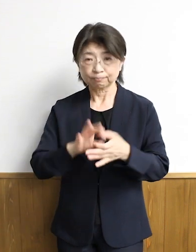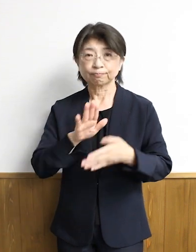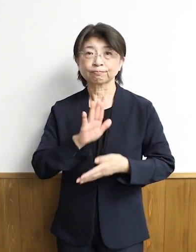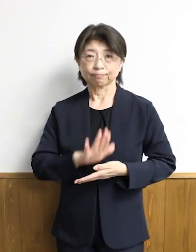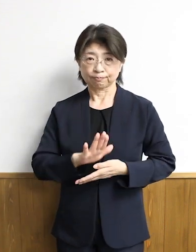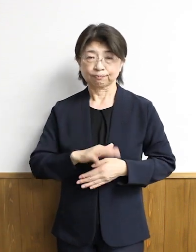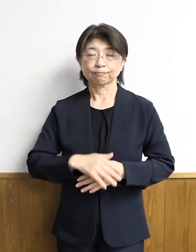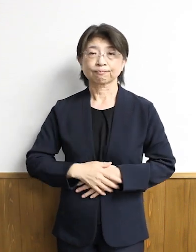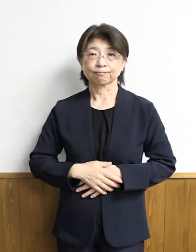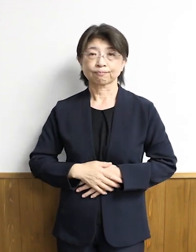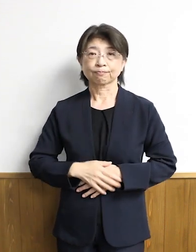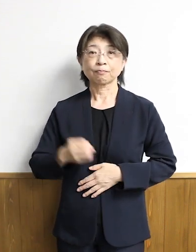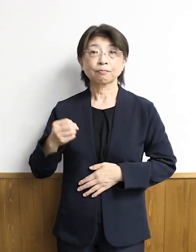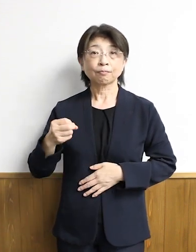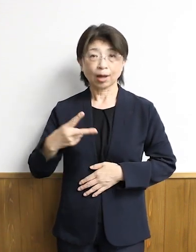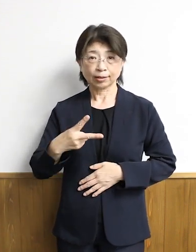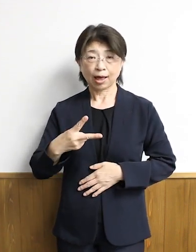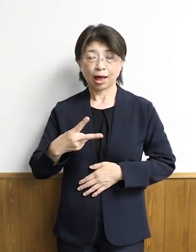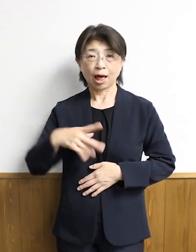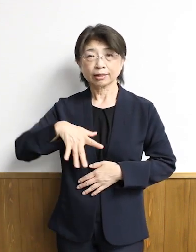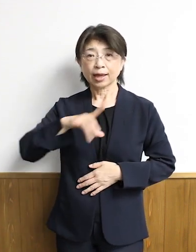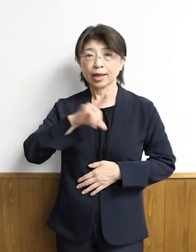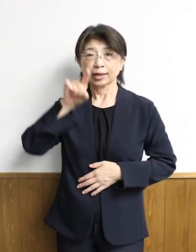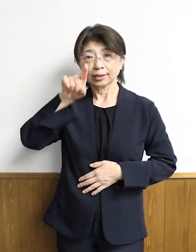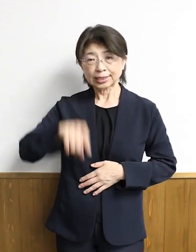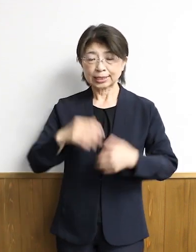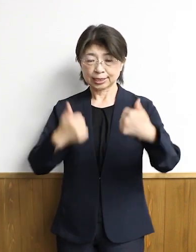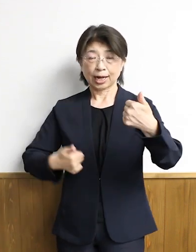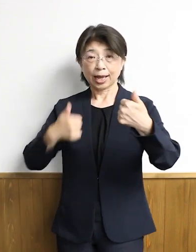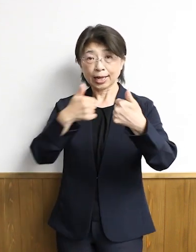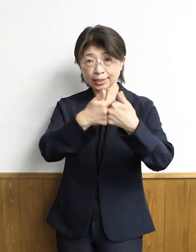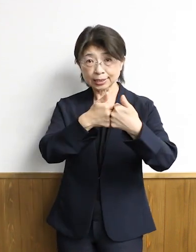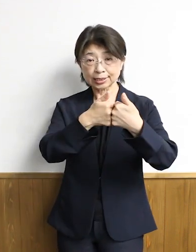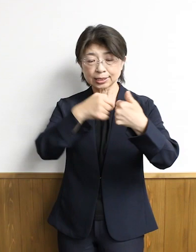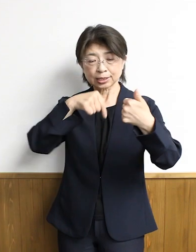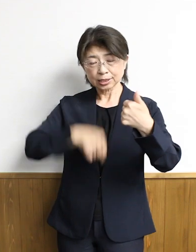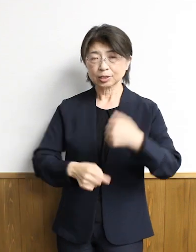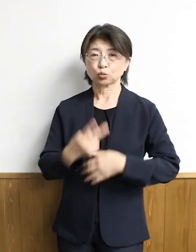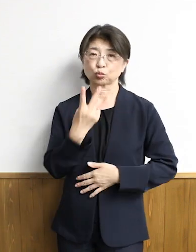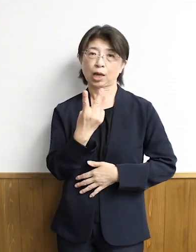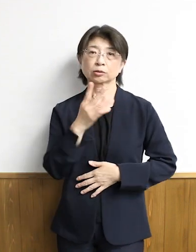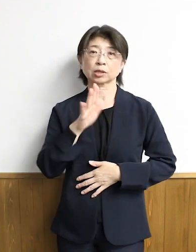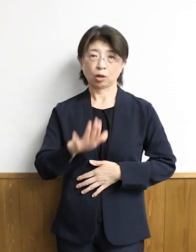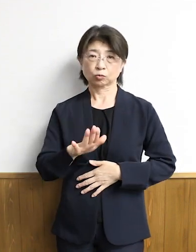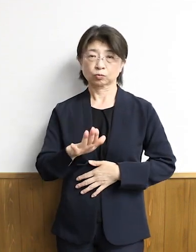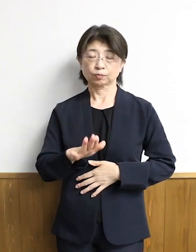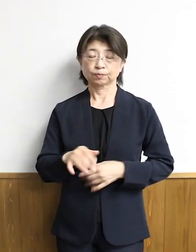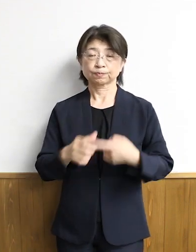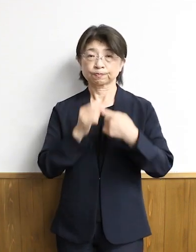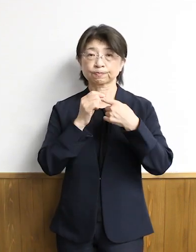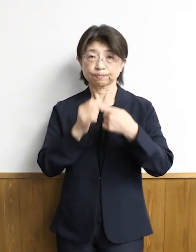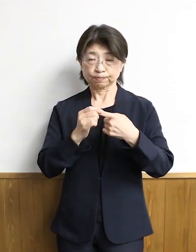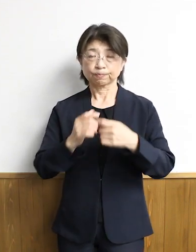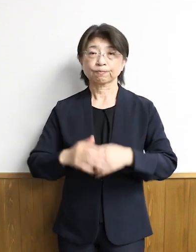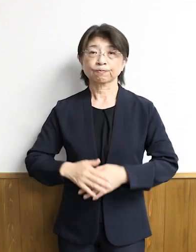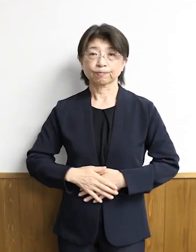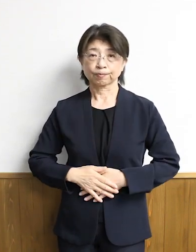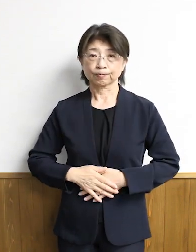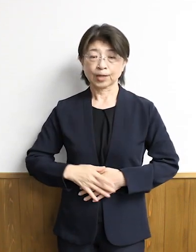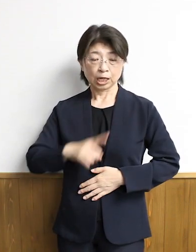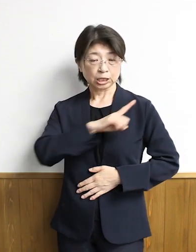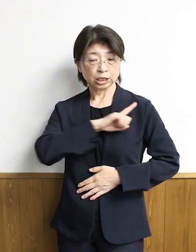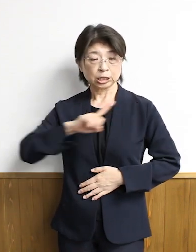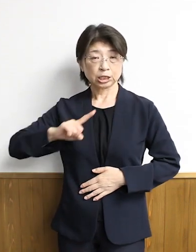さらにネギチャレンジとしては2つの特典がございます1つ目といたしまして1